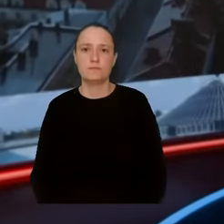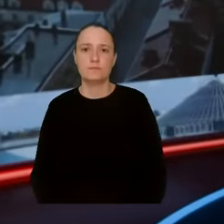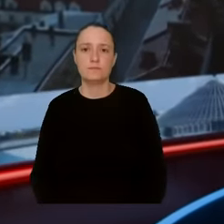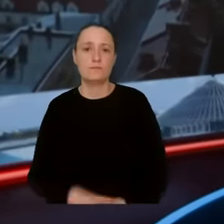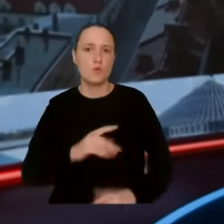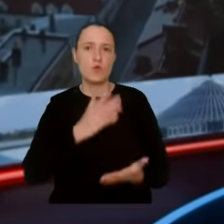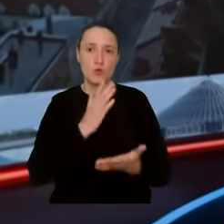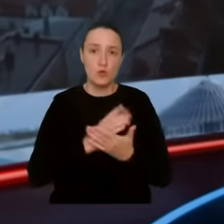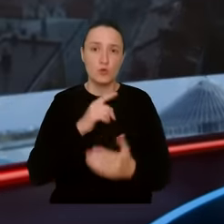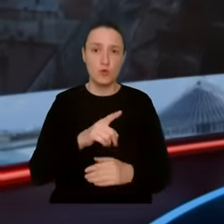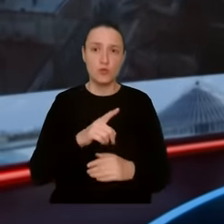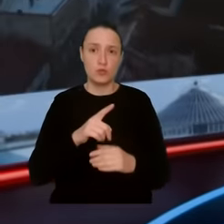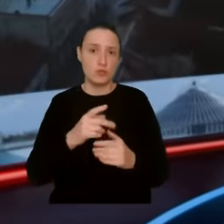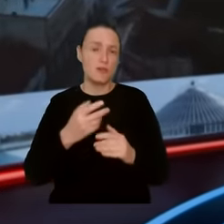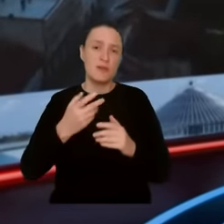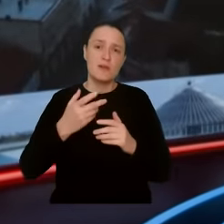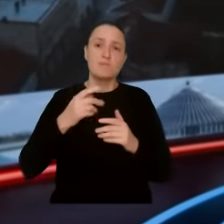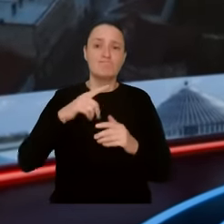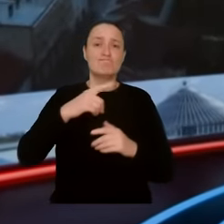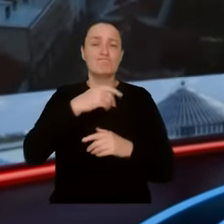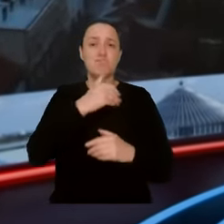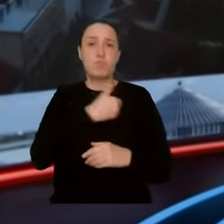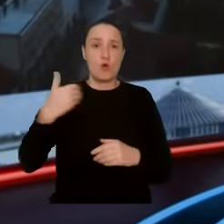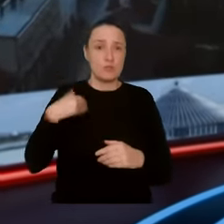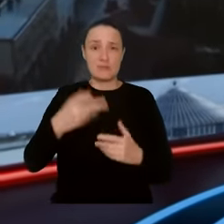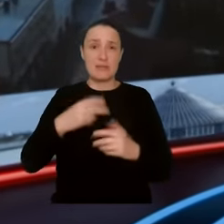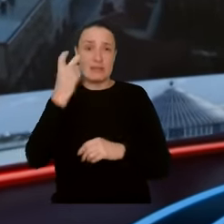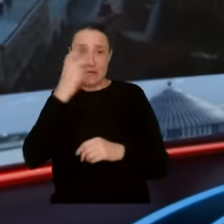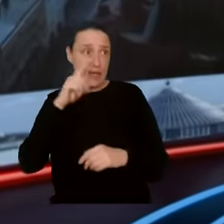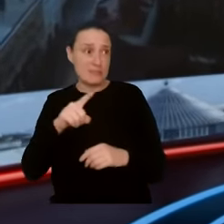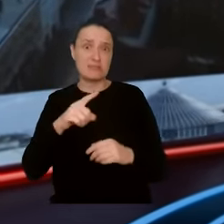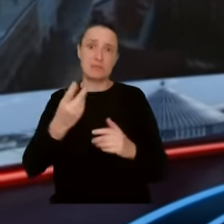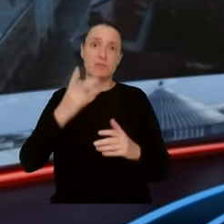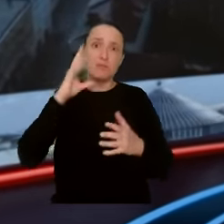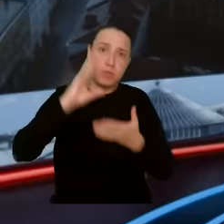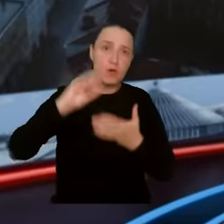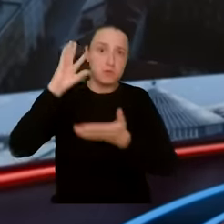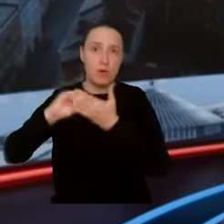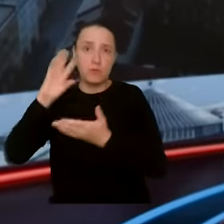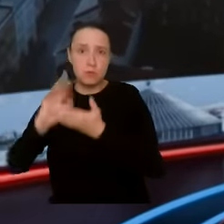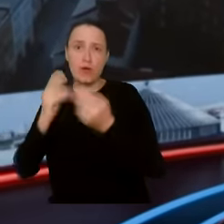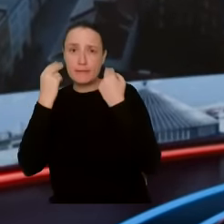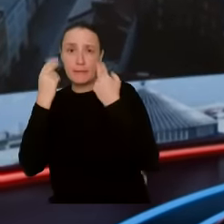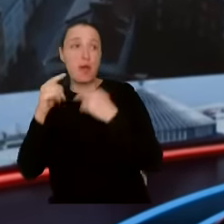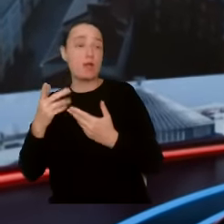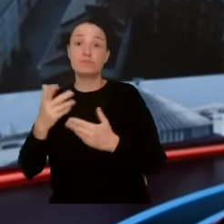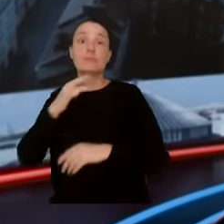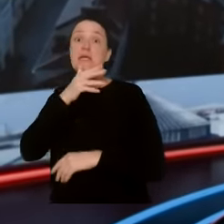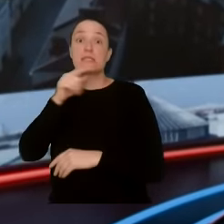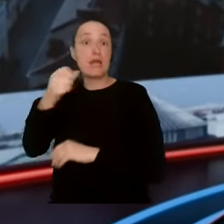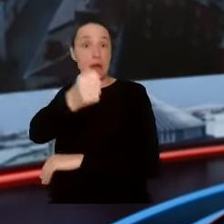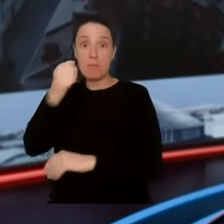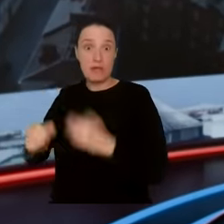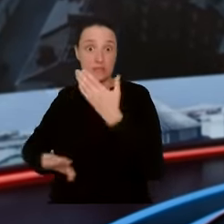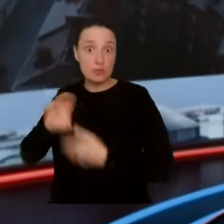Dość nadstawiania drugiego policzka, gdy idzie o interes narodowy. Ambasador Izraela w Polsce zapomniał, że jest u nas tylko gościem, a staropolska gościnność